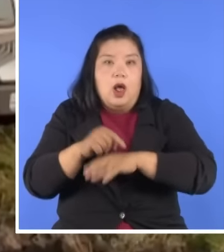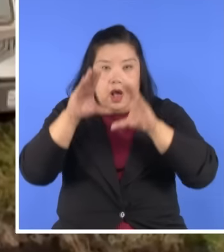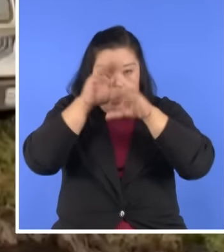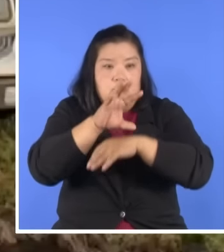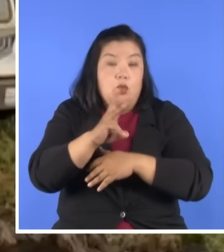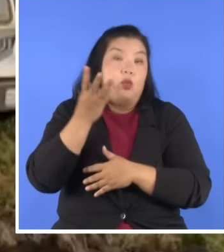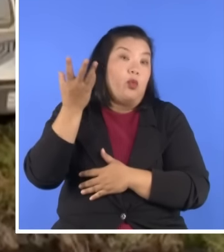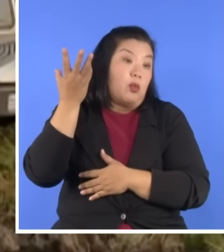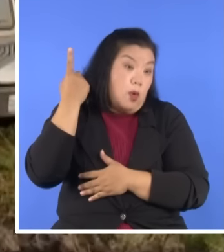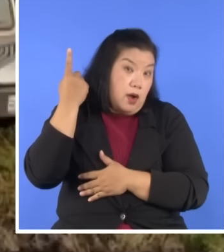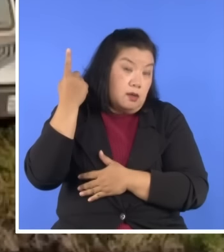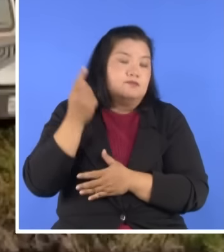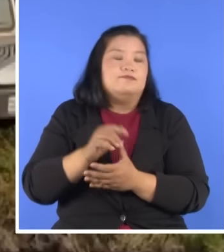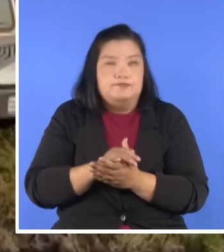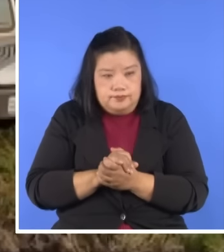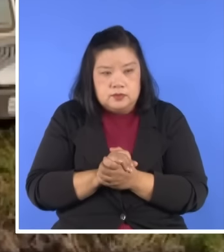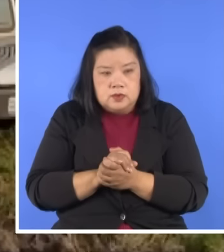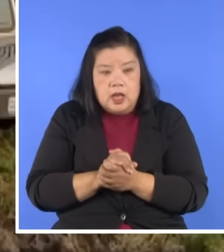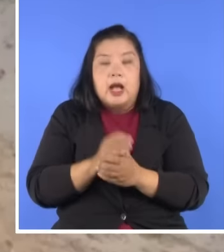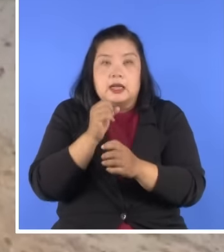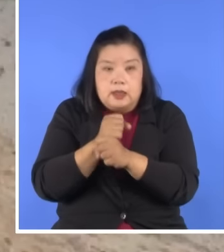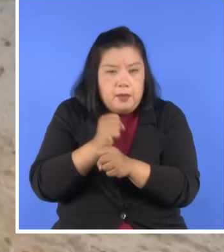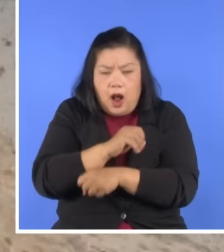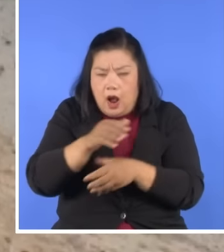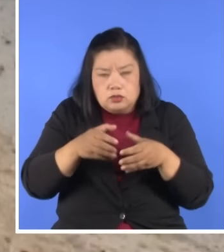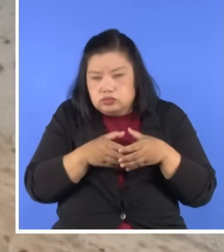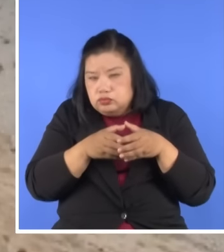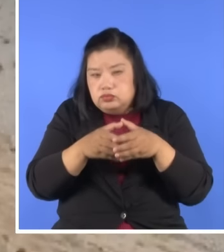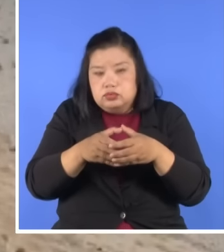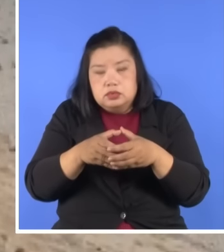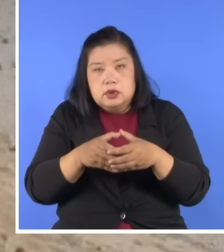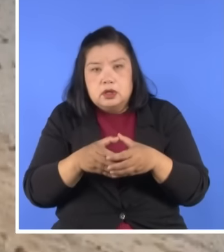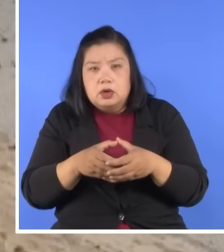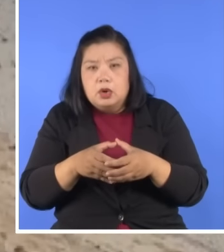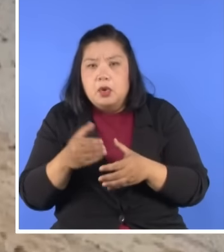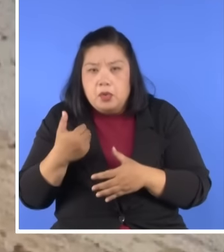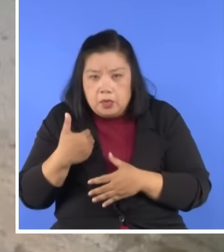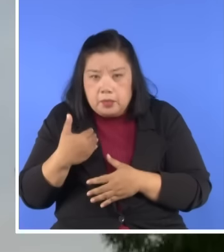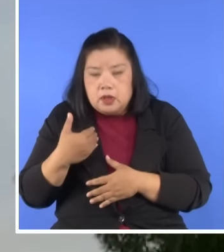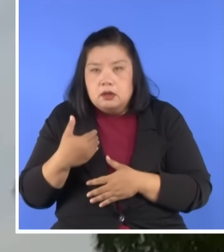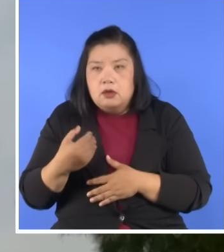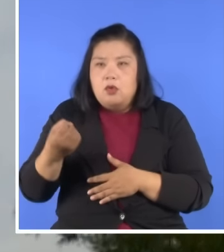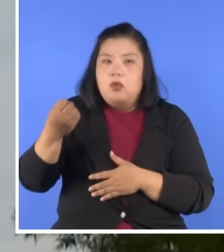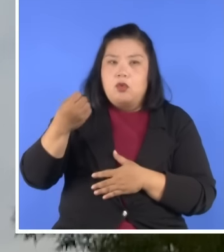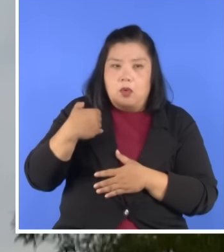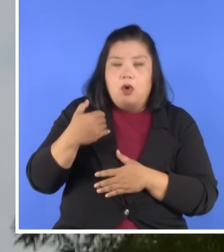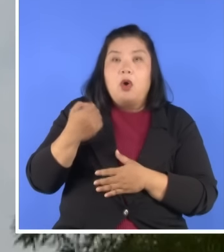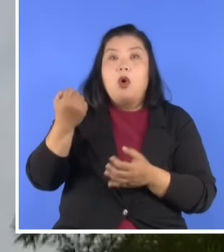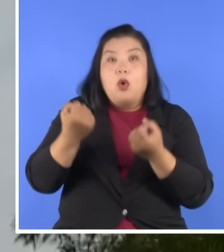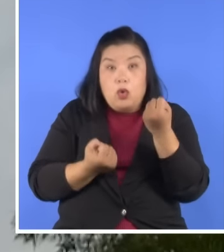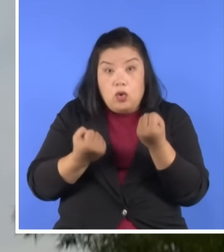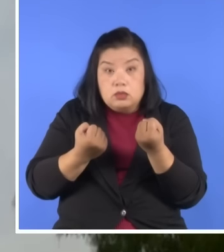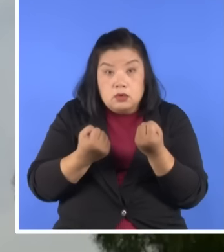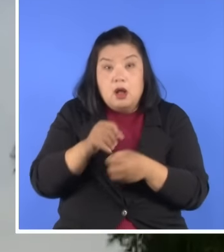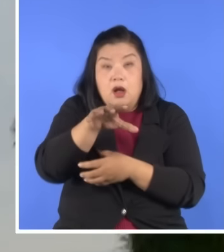เมื่อวานนี้หน่วยกู้ภัยและก็ชุดประดาน้ำนะครับไปตรวจสอบเนื่องจากรับแจ้งบอกว่ามีรถแบ็คโฮเนี่ยตกลงไปในบ่อแล้วก็